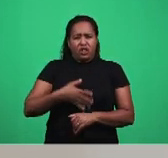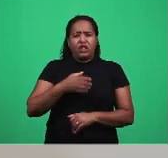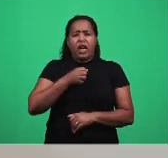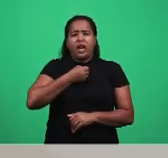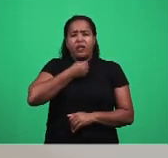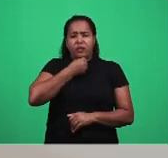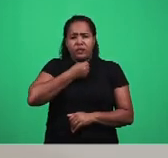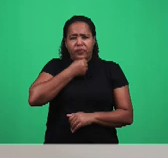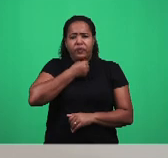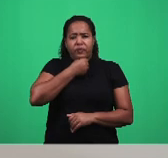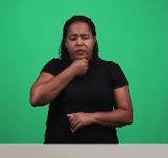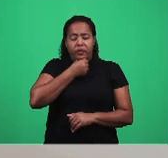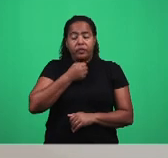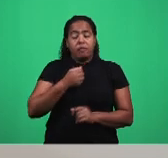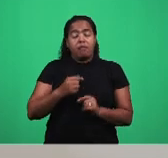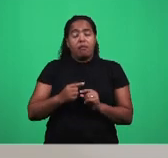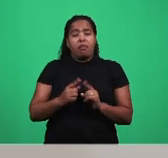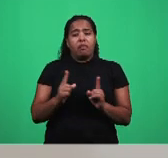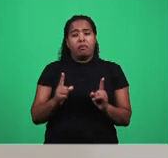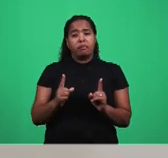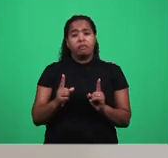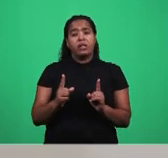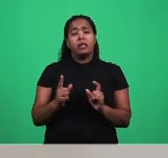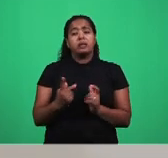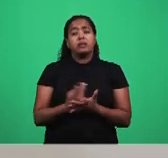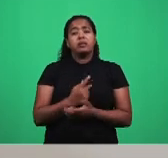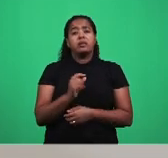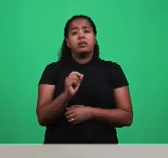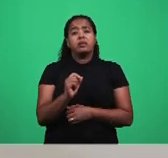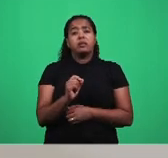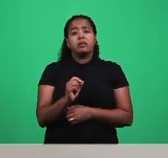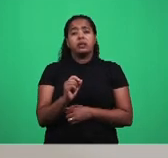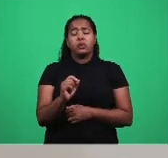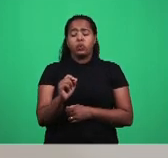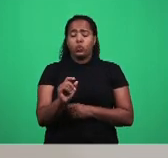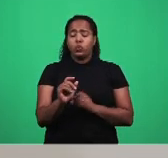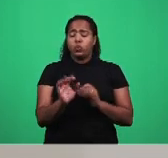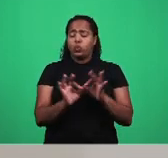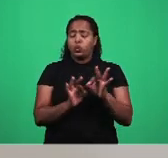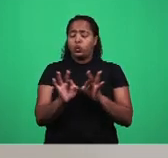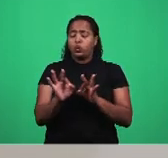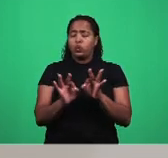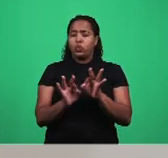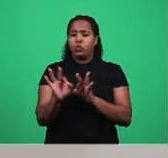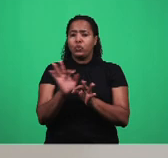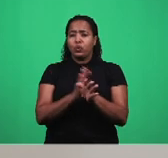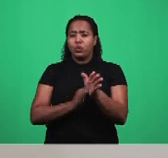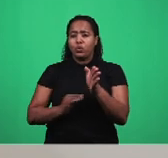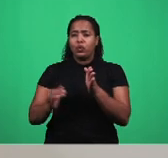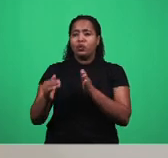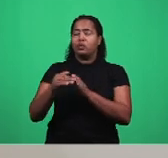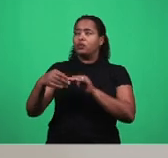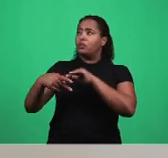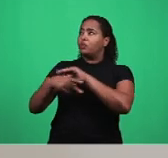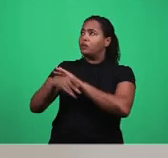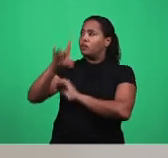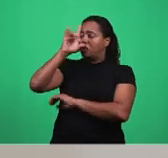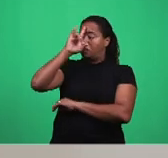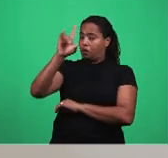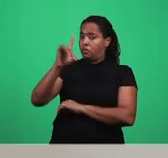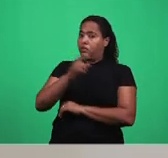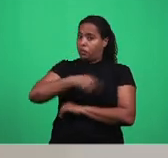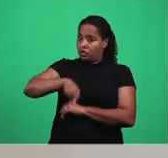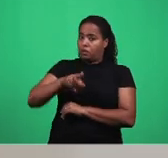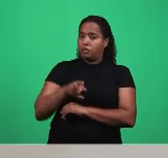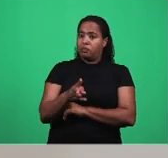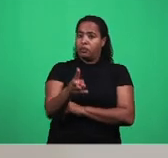passé pour le Seigneur, est déjà âgé, mais tout est dans le projet, dans la programmation de Dieu. Nous allons continuer à